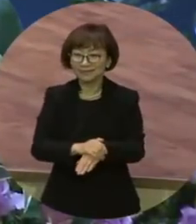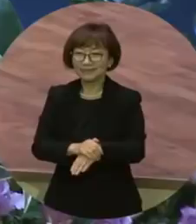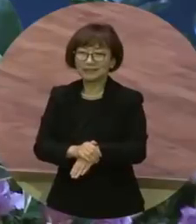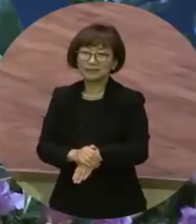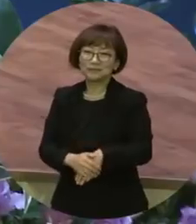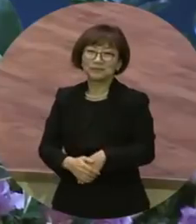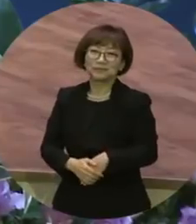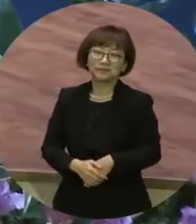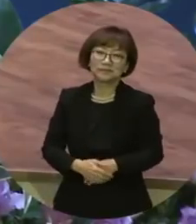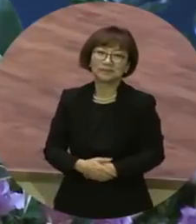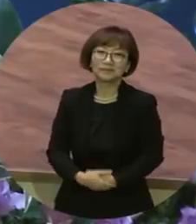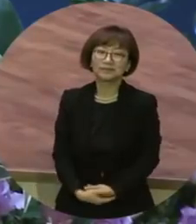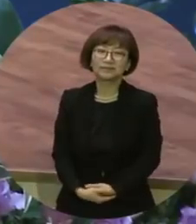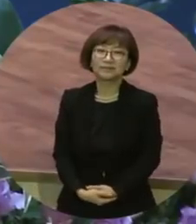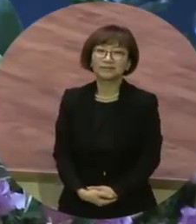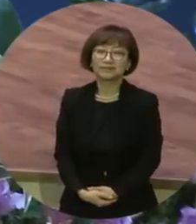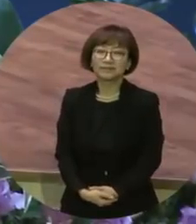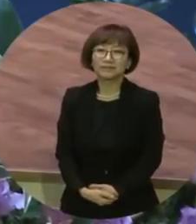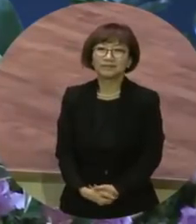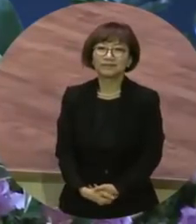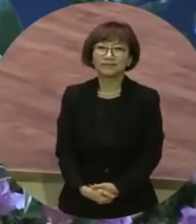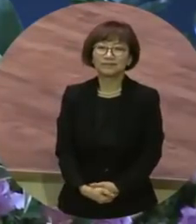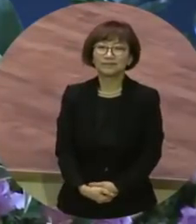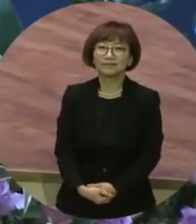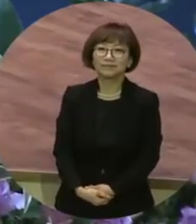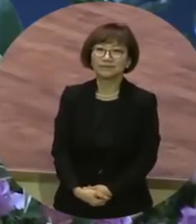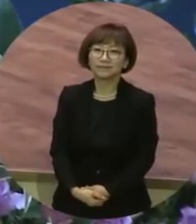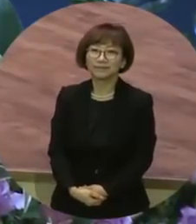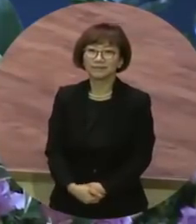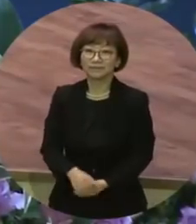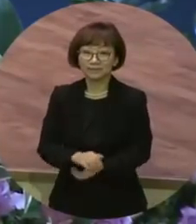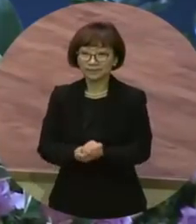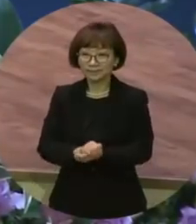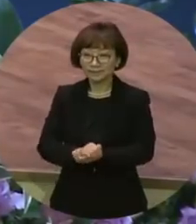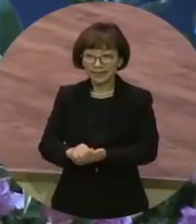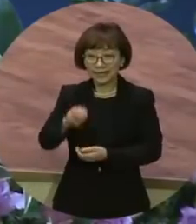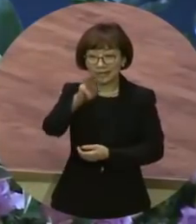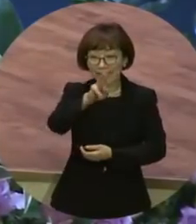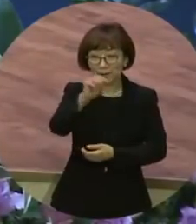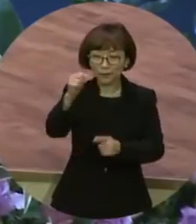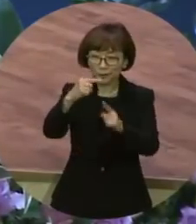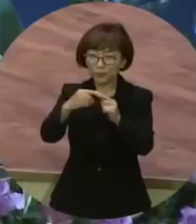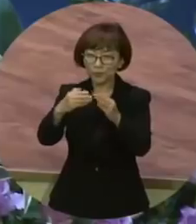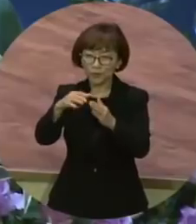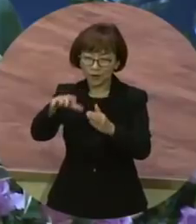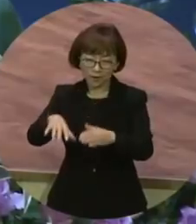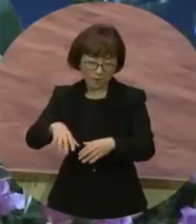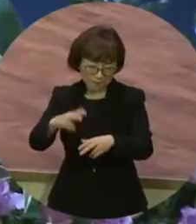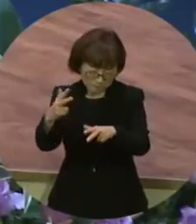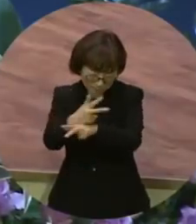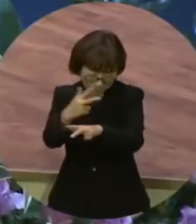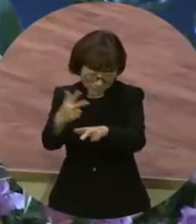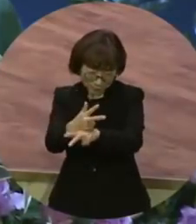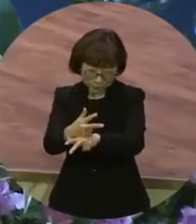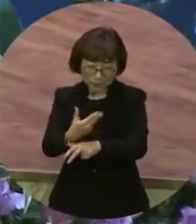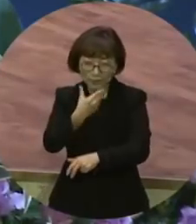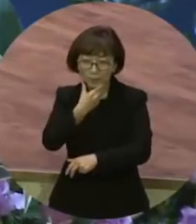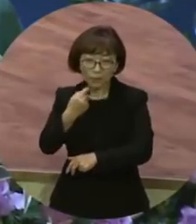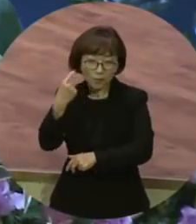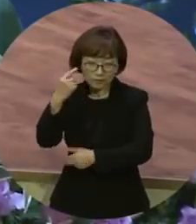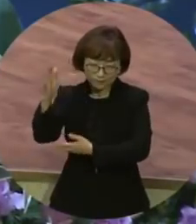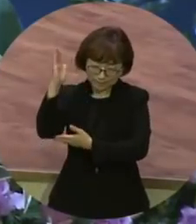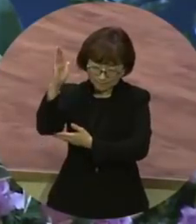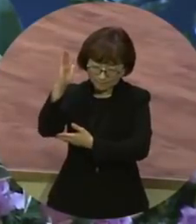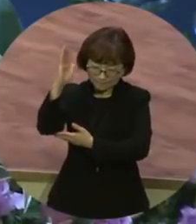사실을 기억하시기를 바랍니다. 얼마나 감사합니까? 우리 교회는 매주 강단에서 이 원색적인 복음 말씀이 선포되고 있어요.